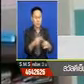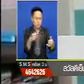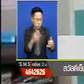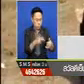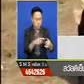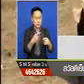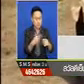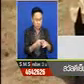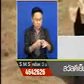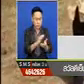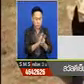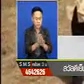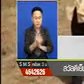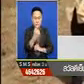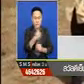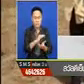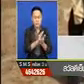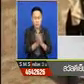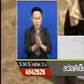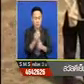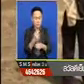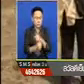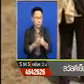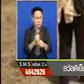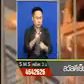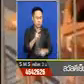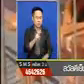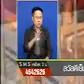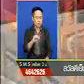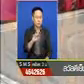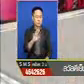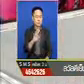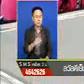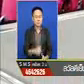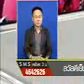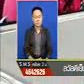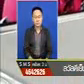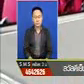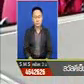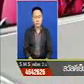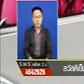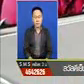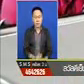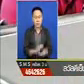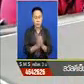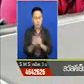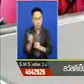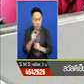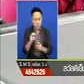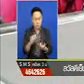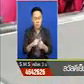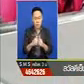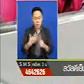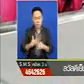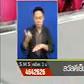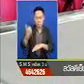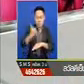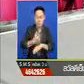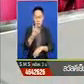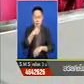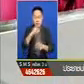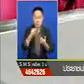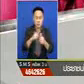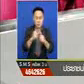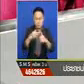ใจลดบทบาทแกนนำสายแดงฮาร์ดคอร์ไปตั้งแต่บัดนั้นเป็นต้นมาถ้าเลือกได้คุณขวัญชัยคงไม่อยากจะไปเป็นแกนนำมวลช